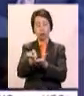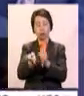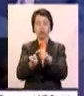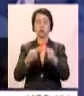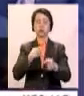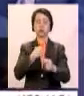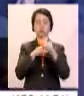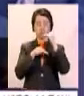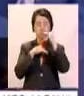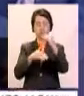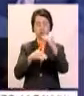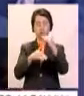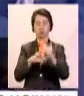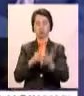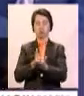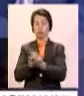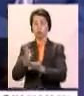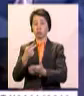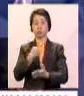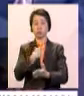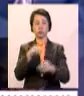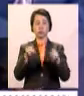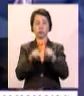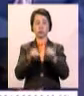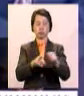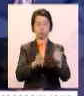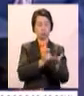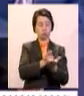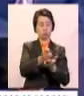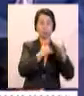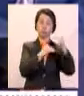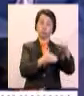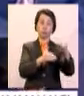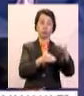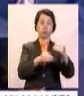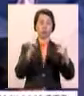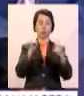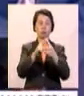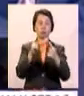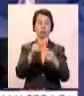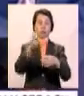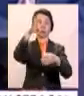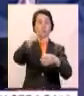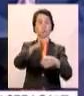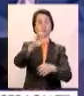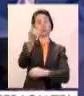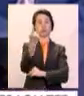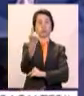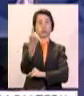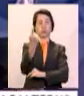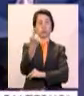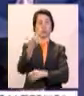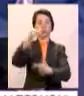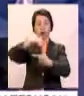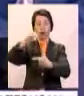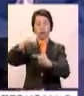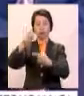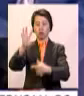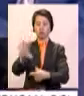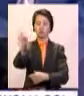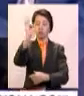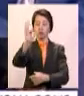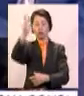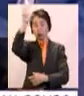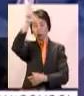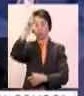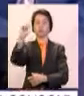terhad, hak kita yang sama terhad kepada mengundi sahaja ataupun memilih